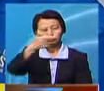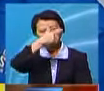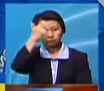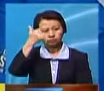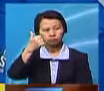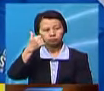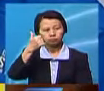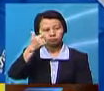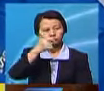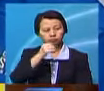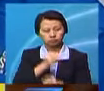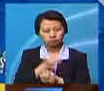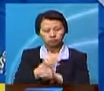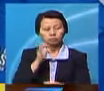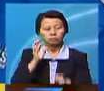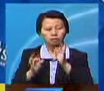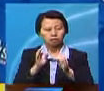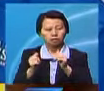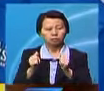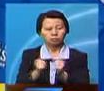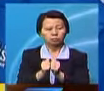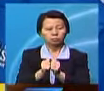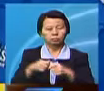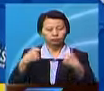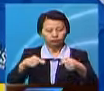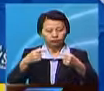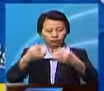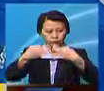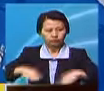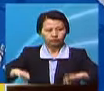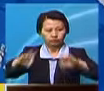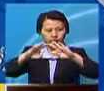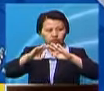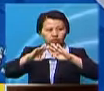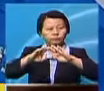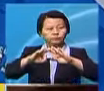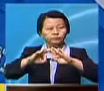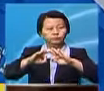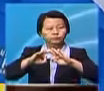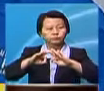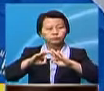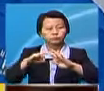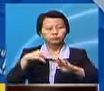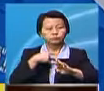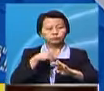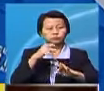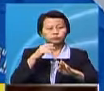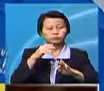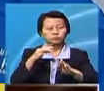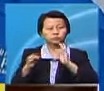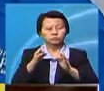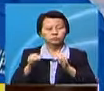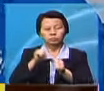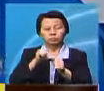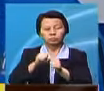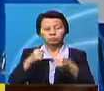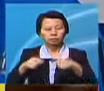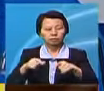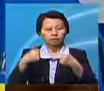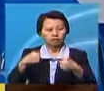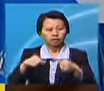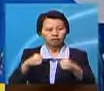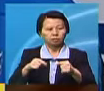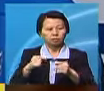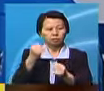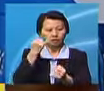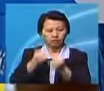final. And the every final is the last game. Then sure our opponent want